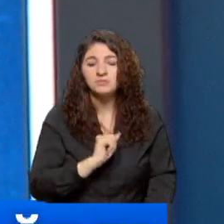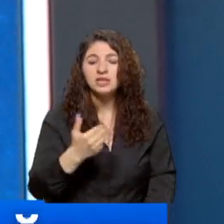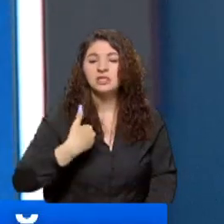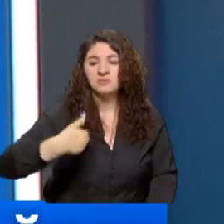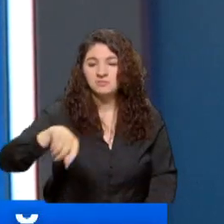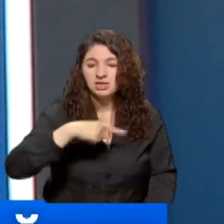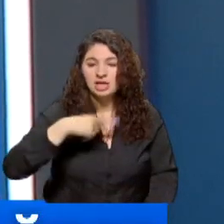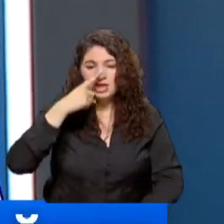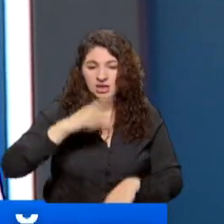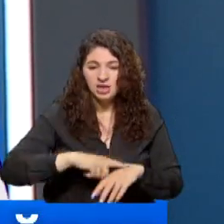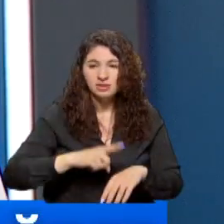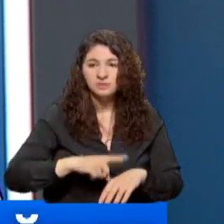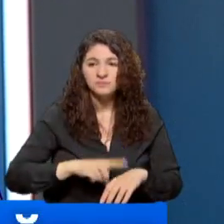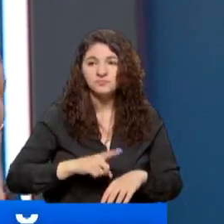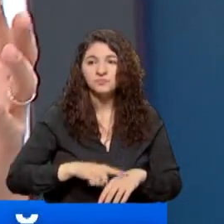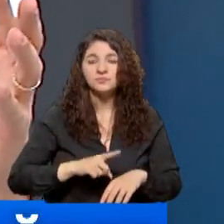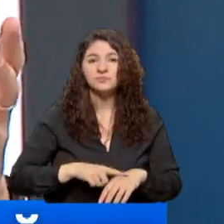Biz zinanın